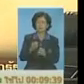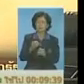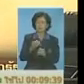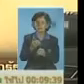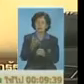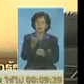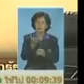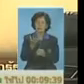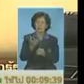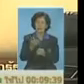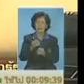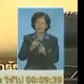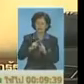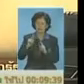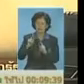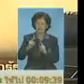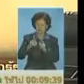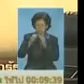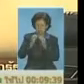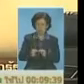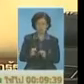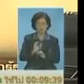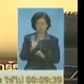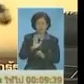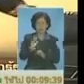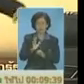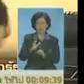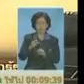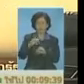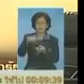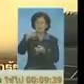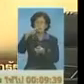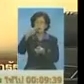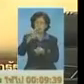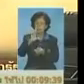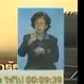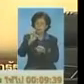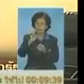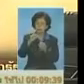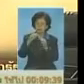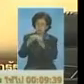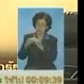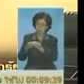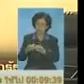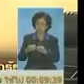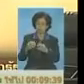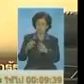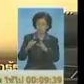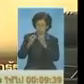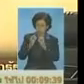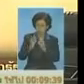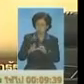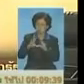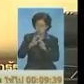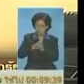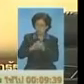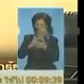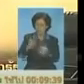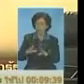ก็ที่แรกมาตกลงผลประโยชน์จะไม่ได้ไงก็มาร้อง8 รายพอตกลงกันเรียบร้อยพออนุมัติลาย